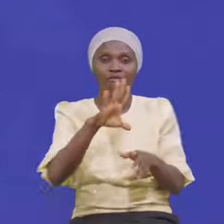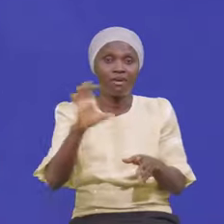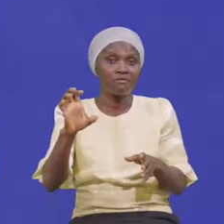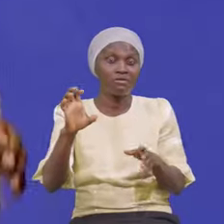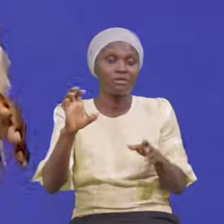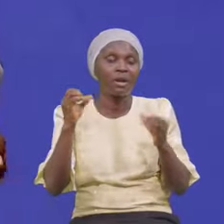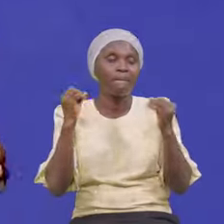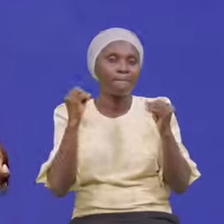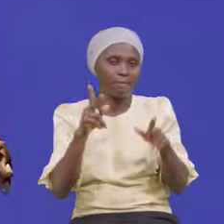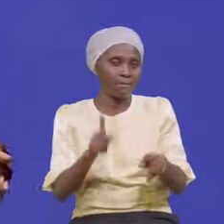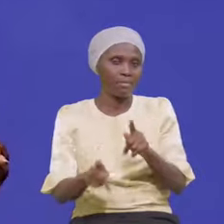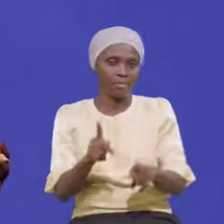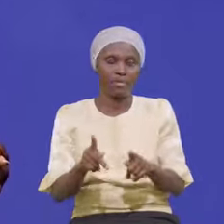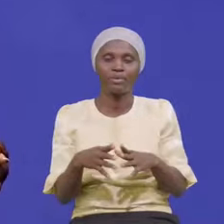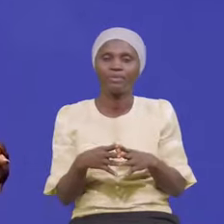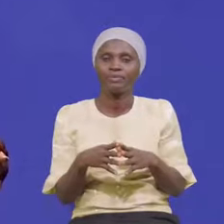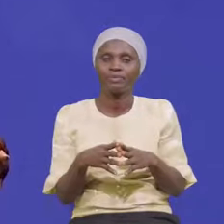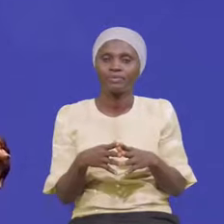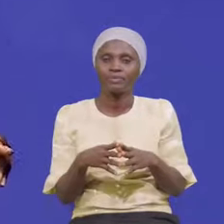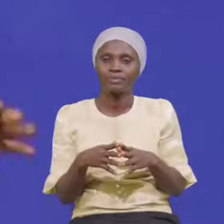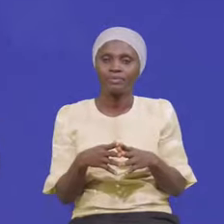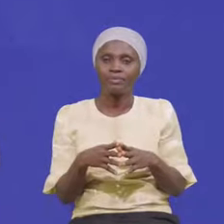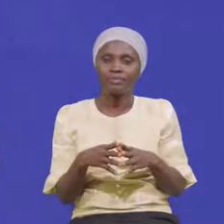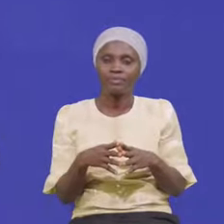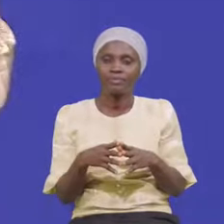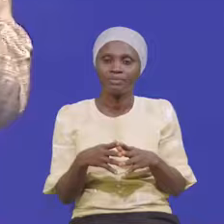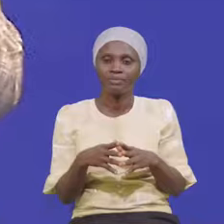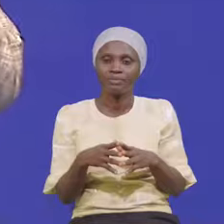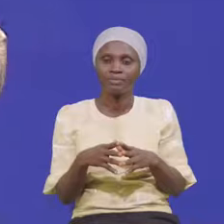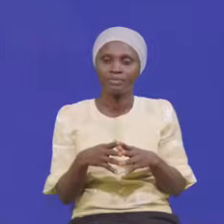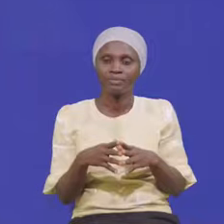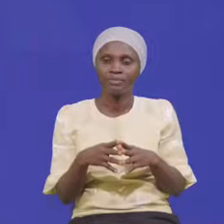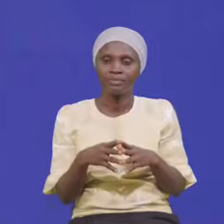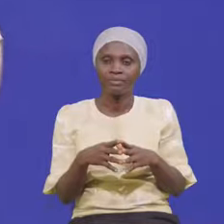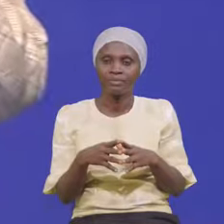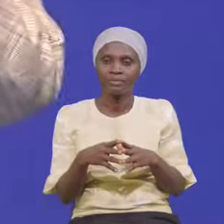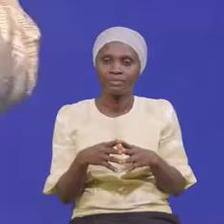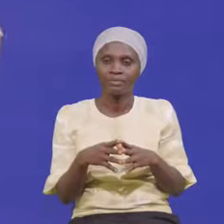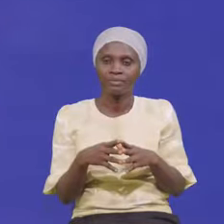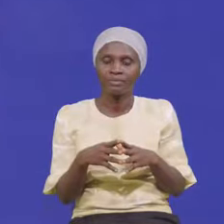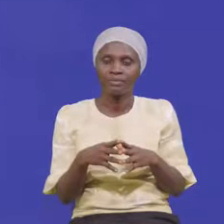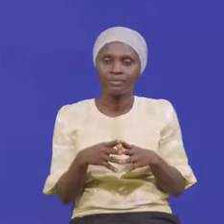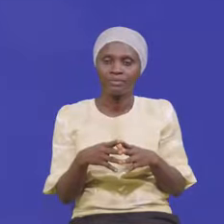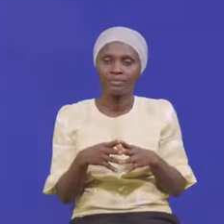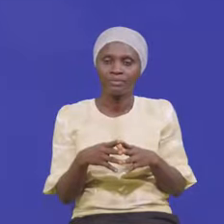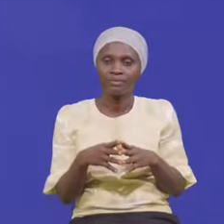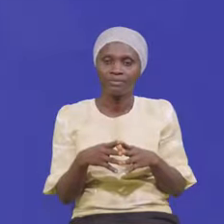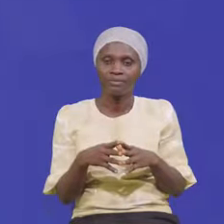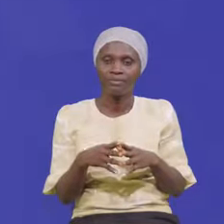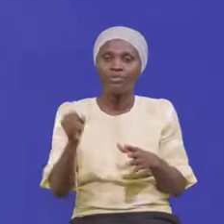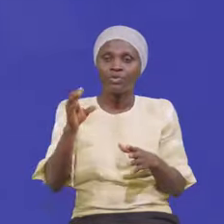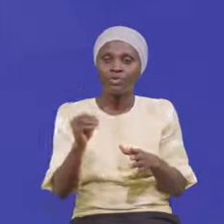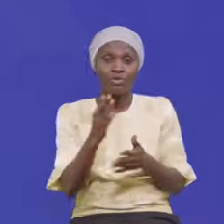than 500 devuni yokka vakyam telayestundi 500 kante ekku mandiga unna variki aina oke sari pratyaksham ayyadu. Some